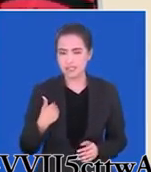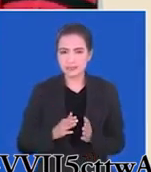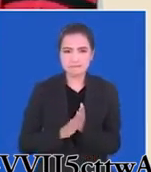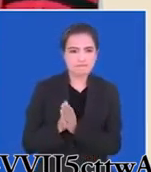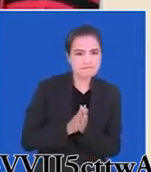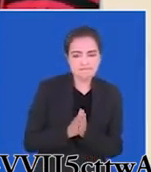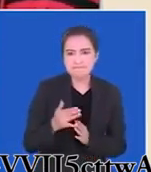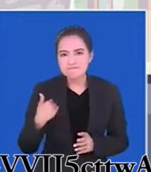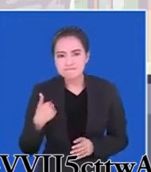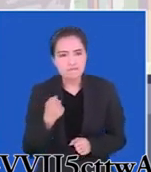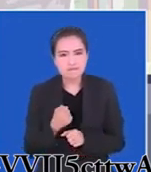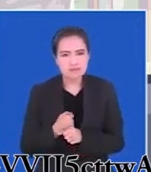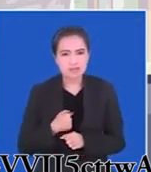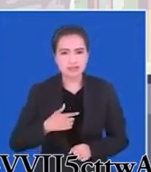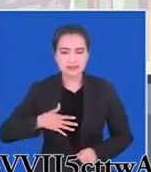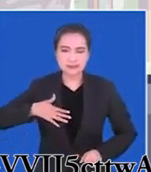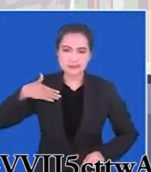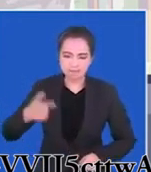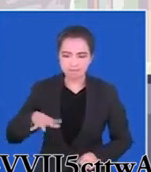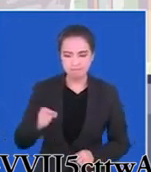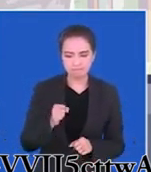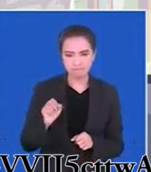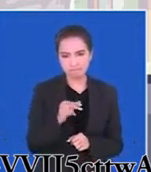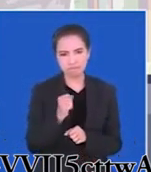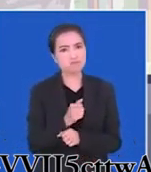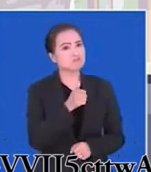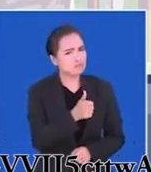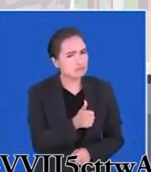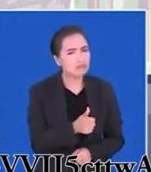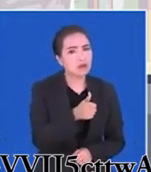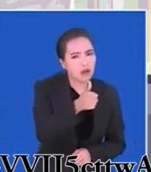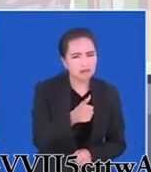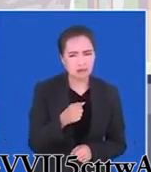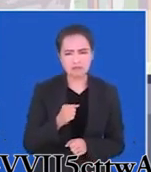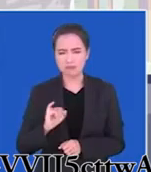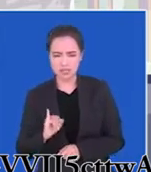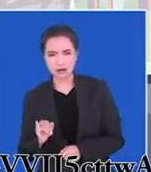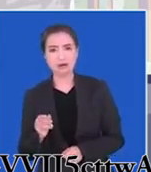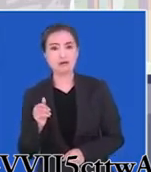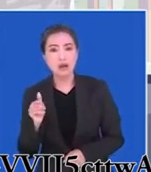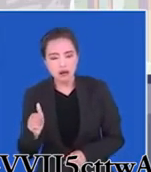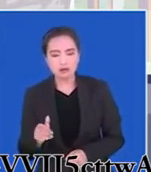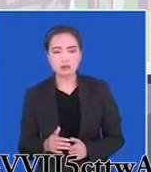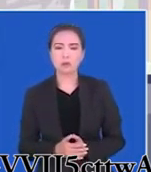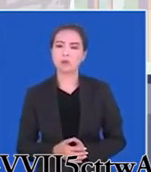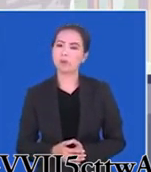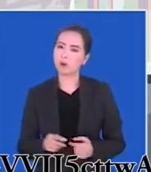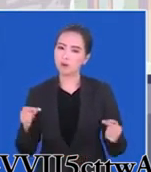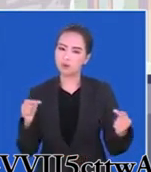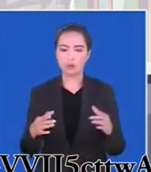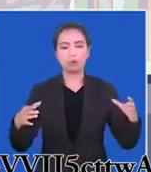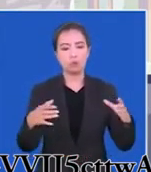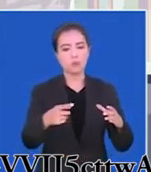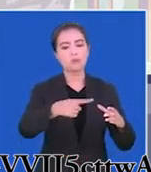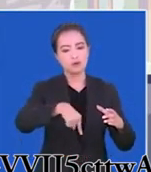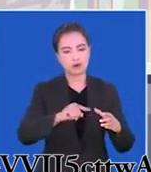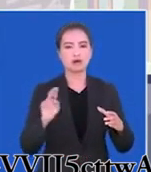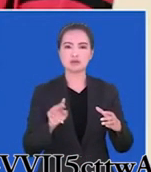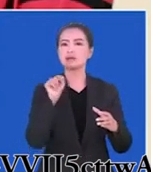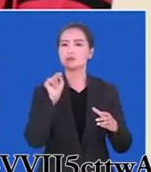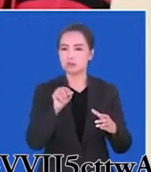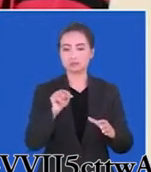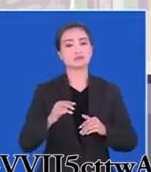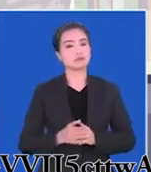แรงจูงใจอื่นมาทำให้เราใช้งานในทางดีก็ได้ไม่ดีก็ได้นี่มันอยู่กับจริตหรือกลุ่มคนที่เขาใช้อยู่พร้อมกัน